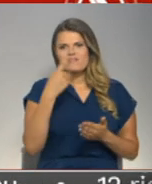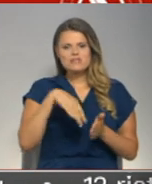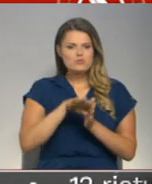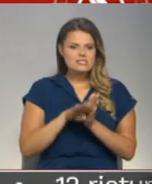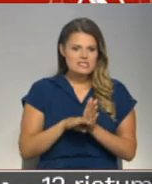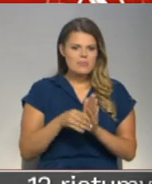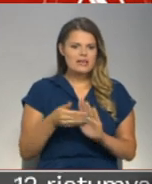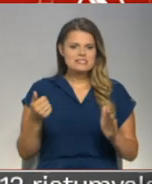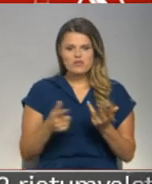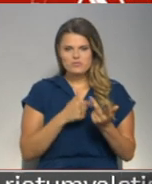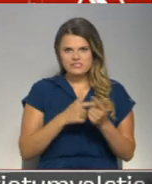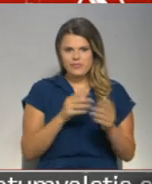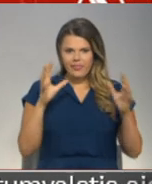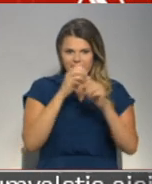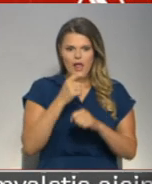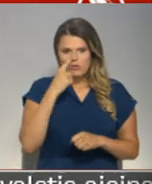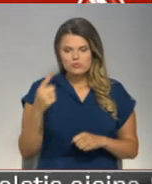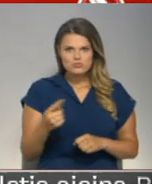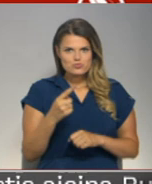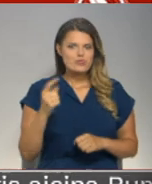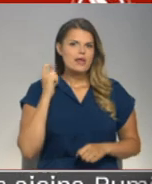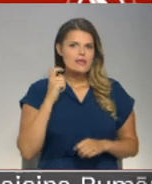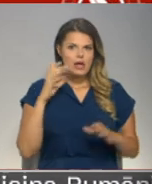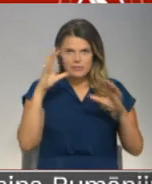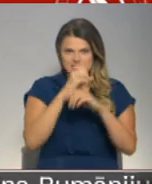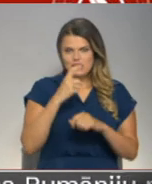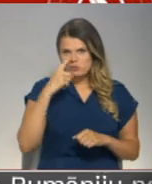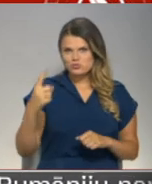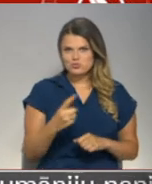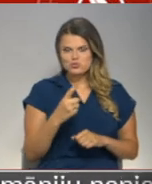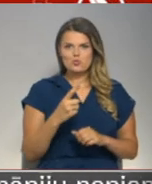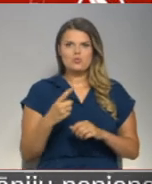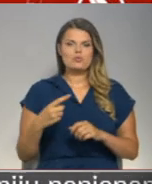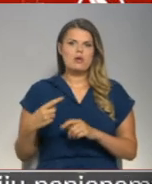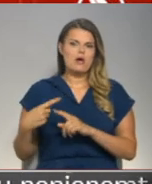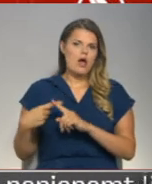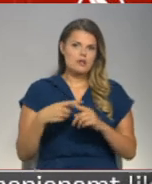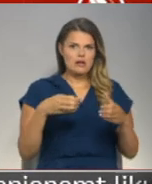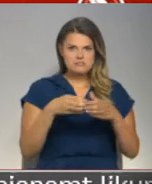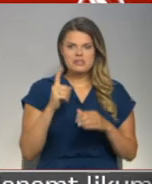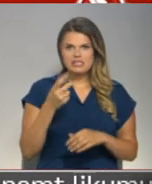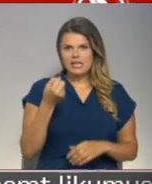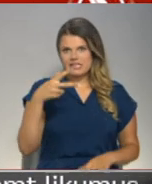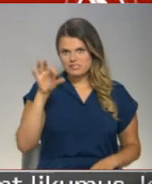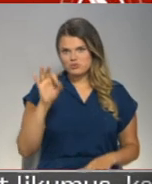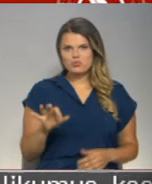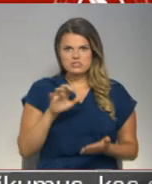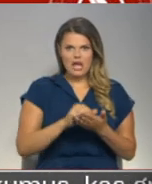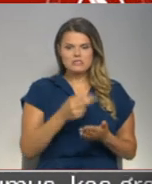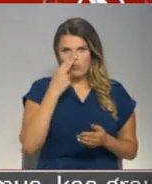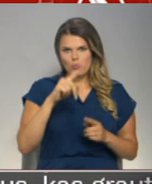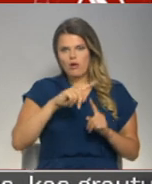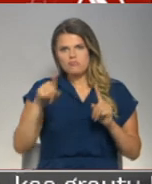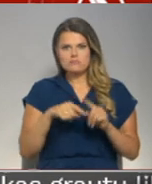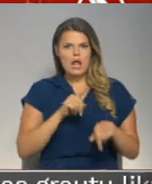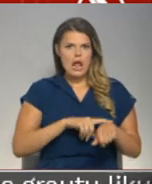šis izsaukums skaits tieši nakts stundās. Jēkabpilī nakts stundās brigādes aizņemtība ir tikai vairs 13% no tā stundu laika,